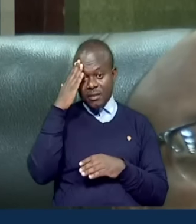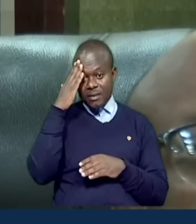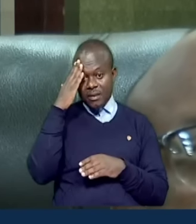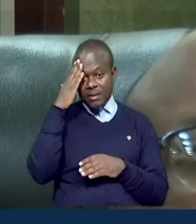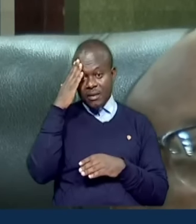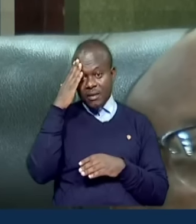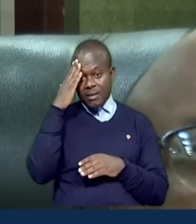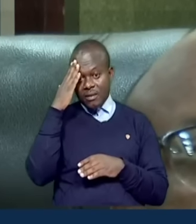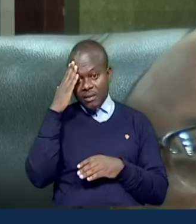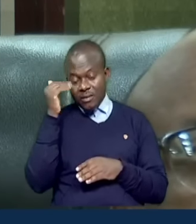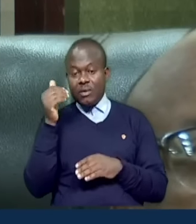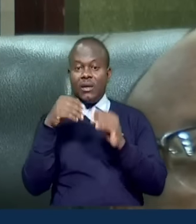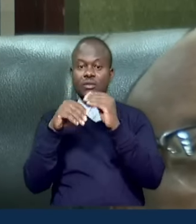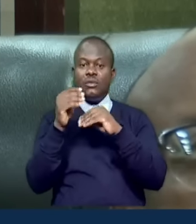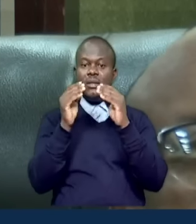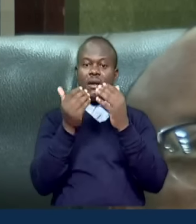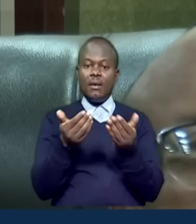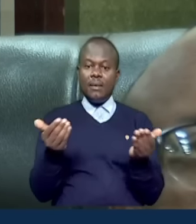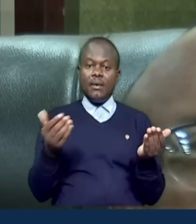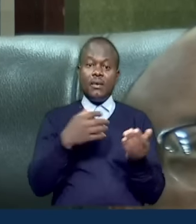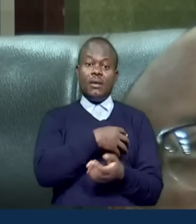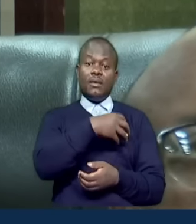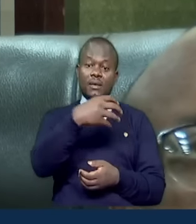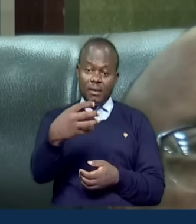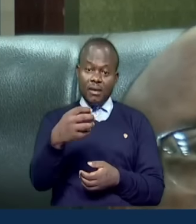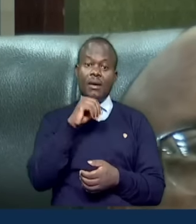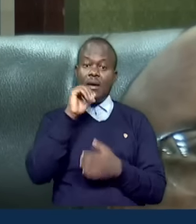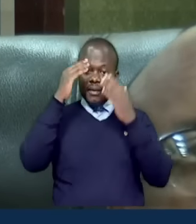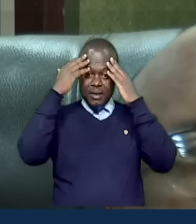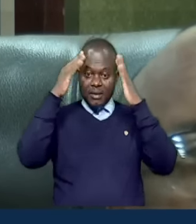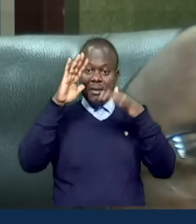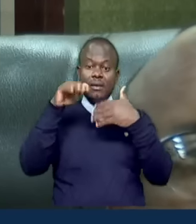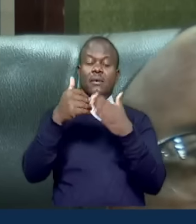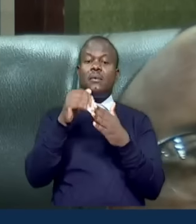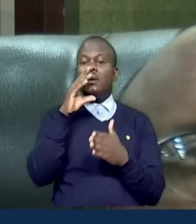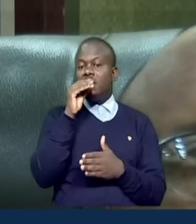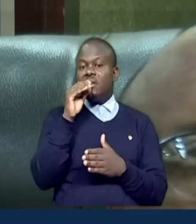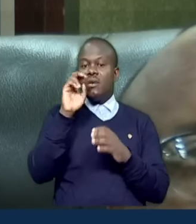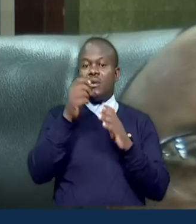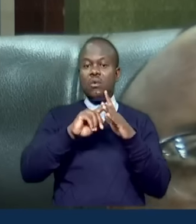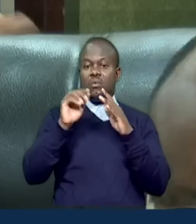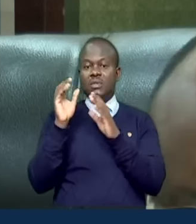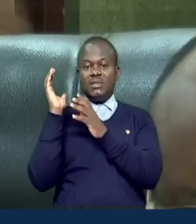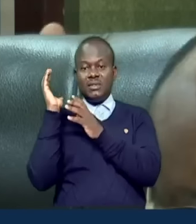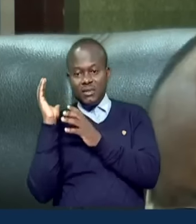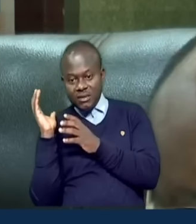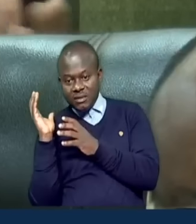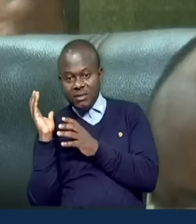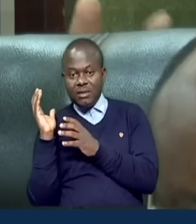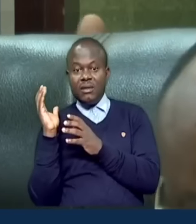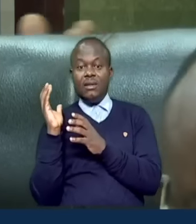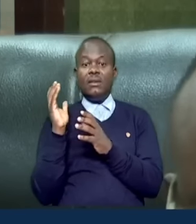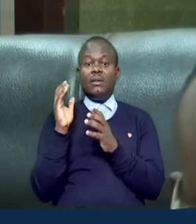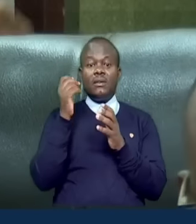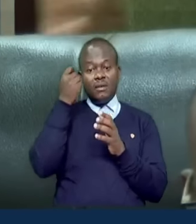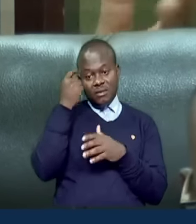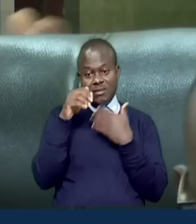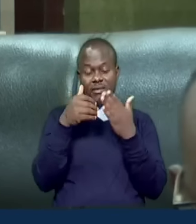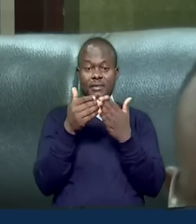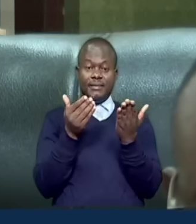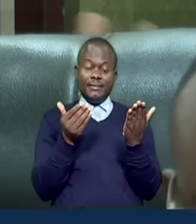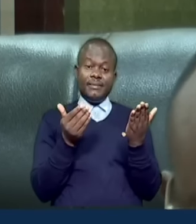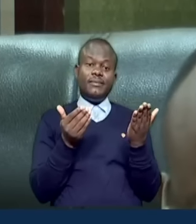abana twaracuzaga twarabakijije. Watabizi rero ngabanye bavuga ngo impunzi n'umuzigo the soft power no kuvuga